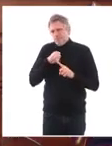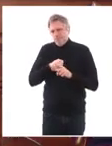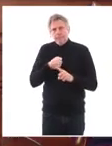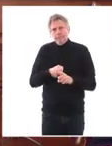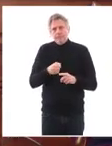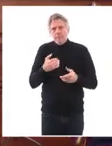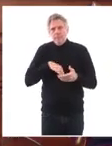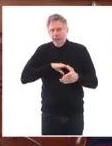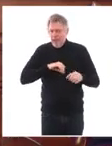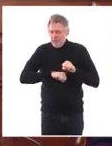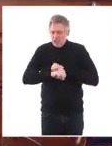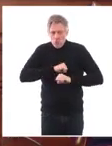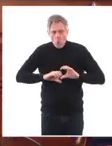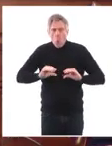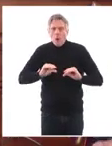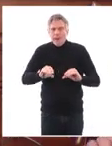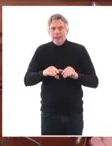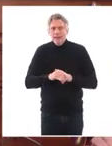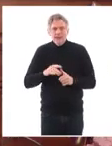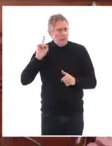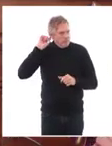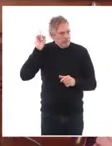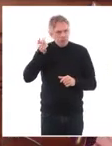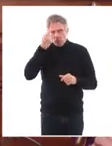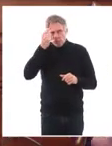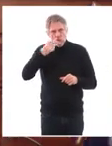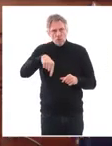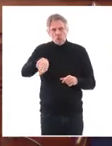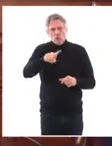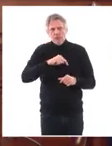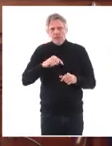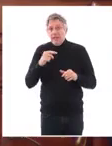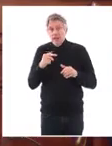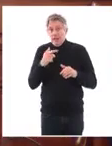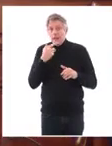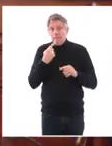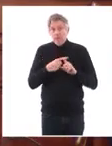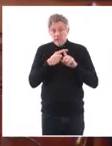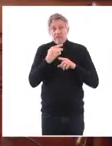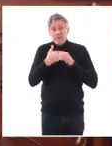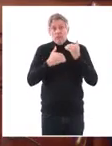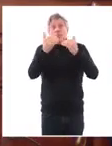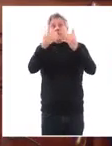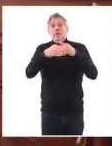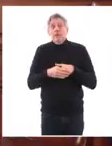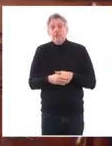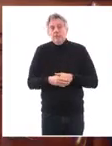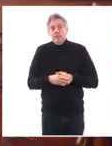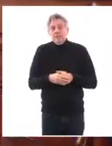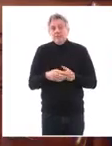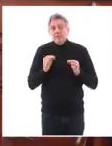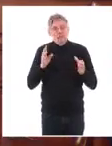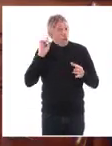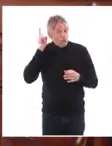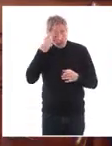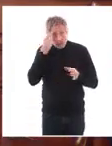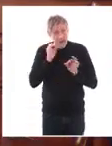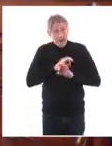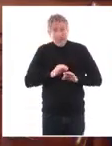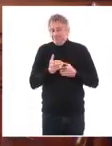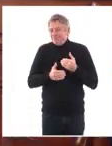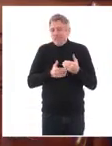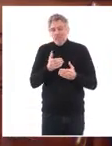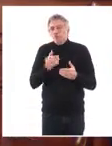actions. La prise de conscience, c'est le point de départ de tout. Et sans ça, ça sera difficile de